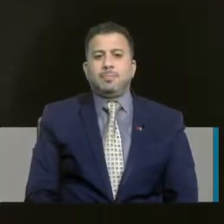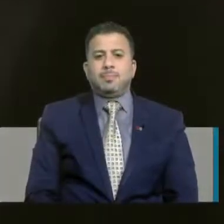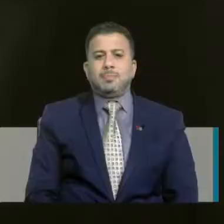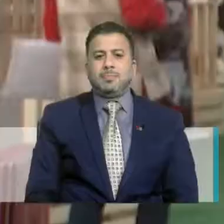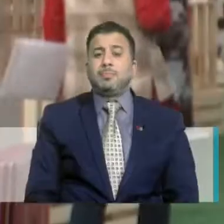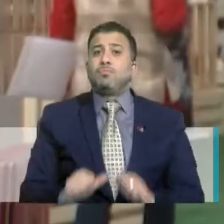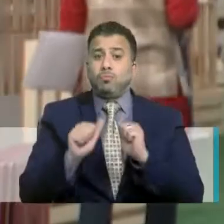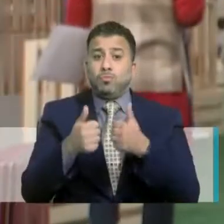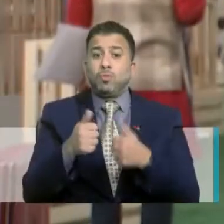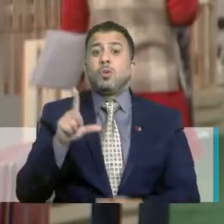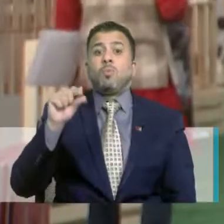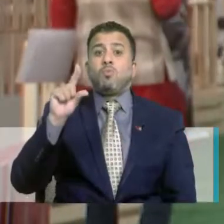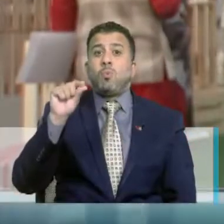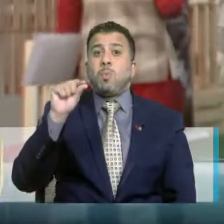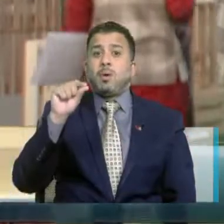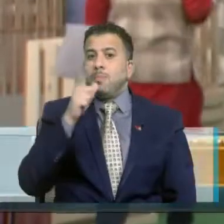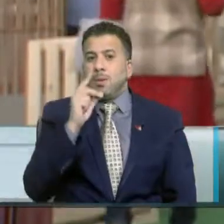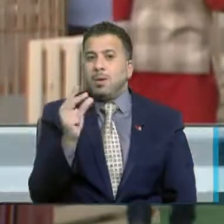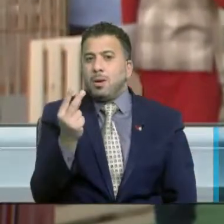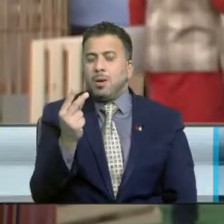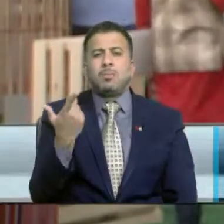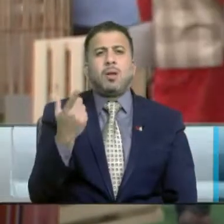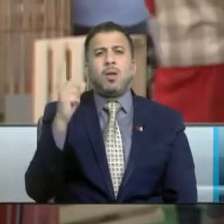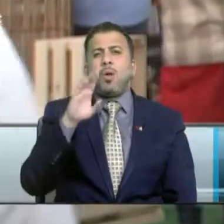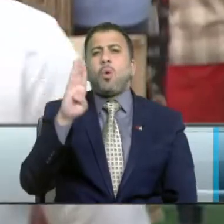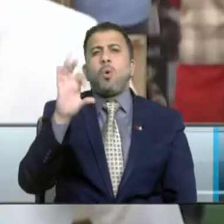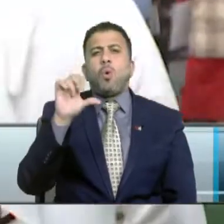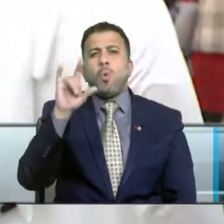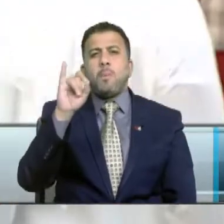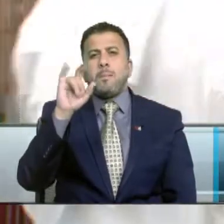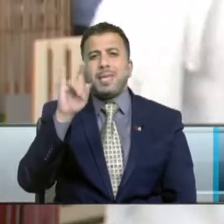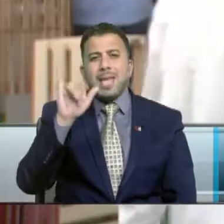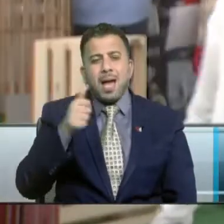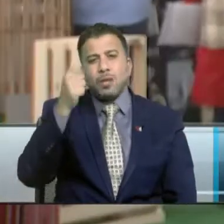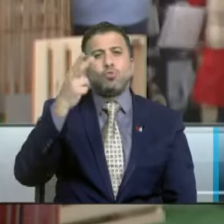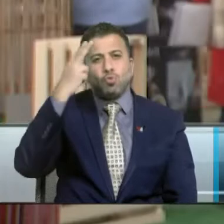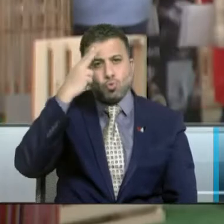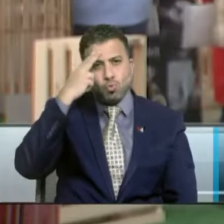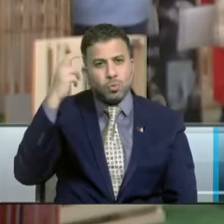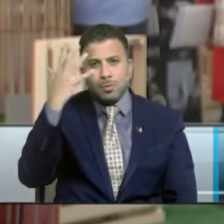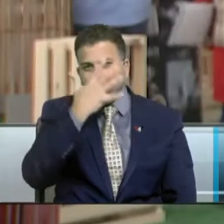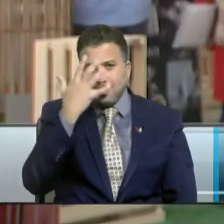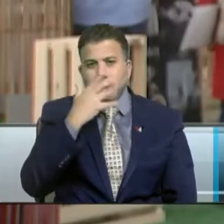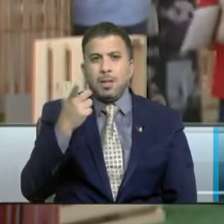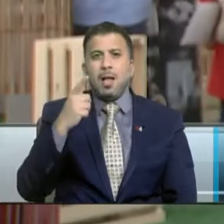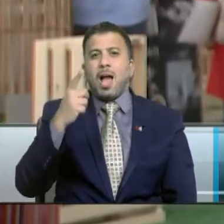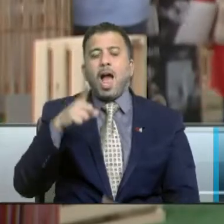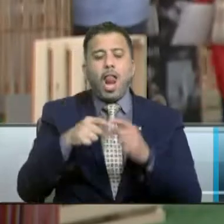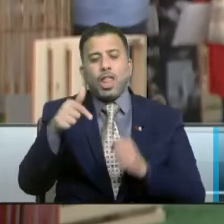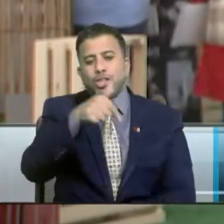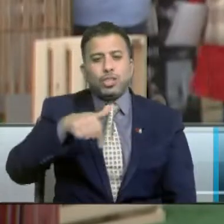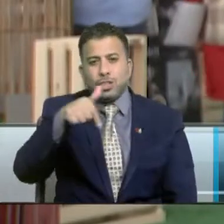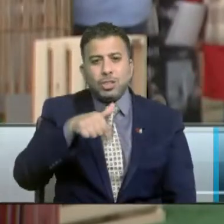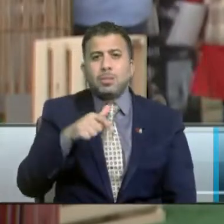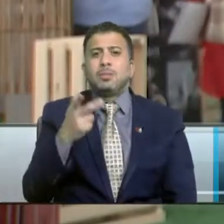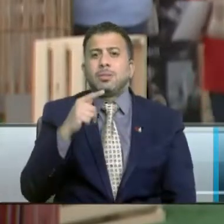من ضمن المشاركات المميزة عندنا القهوة الكولومبية وعندنا كذلك القهوة السعودية، طبعا بلادهم الطابع الخليجي،